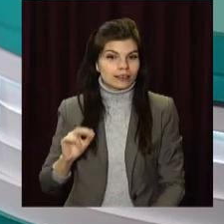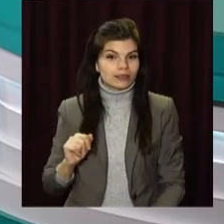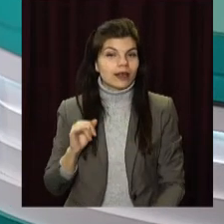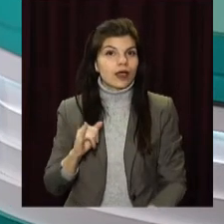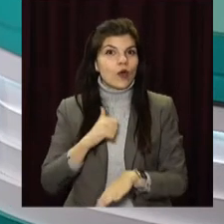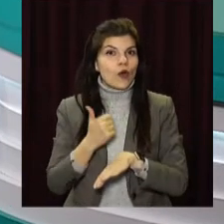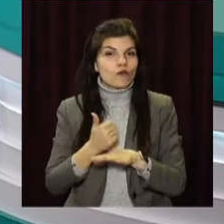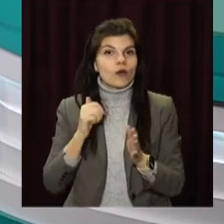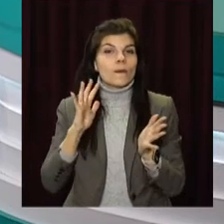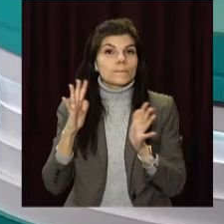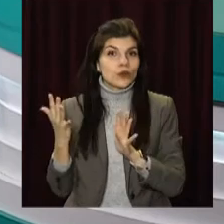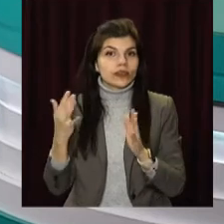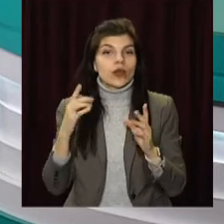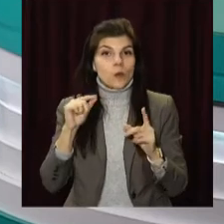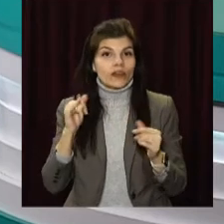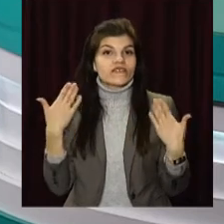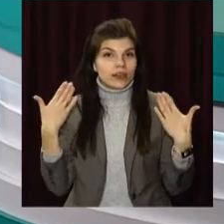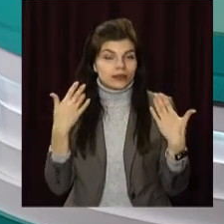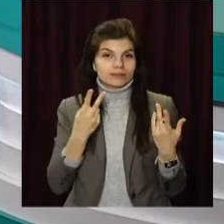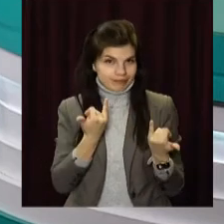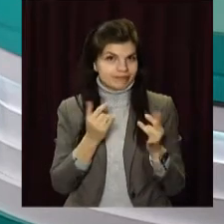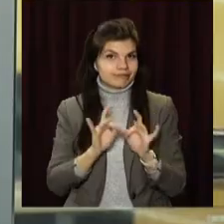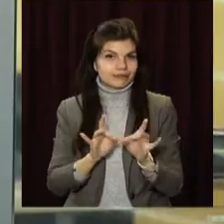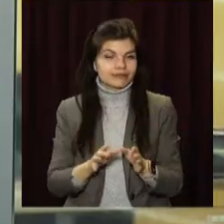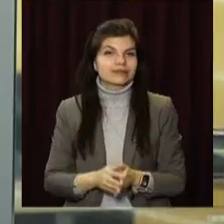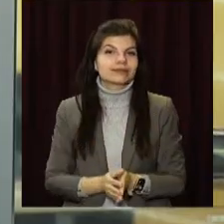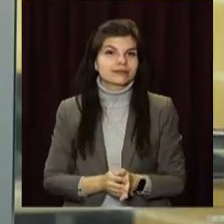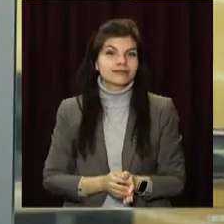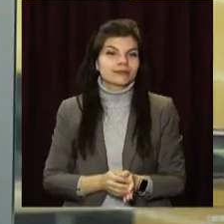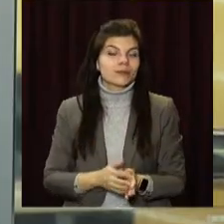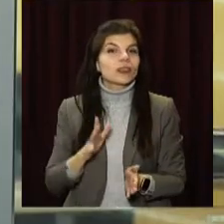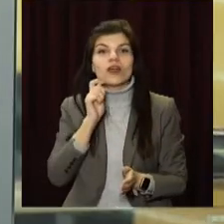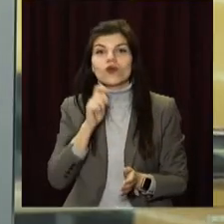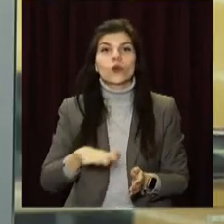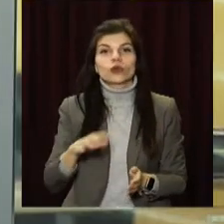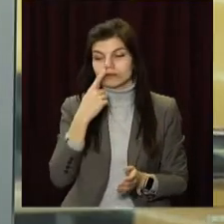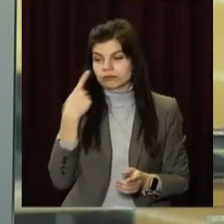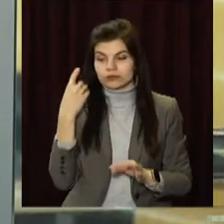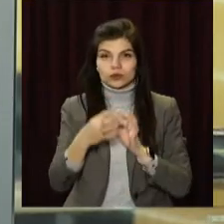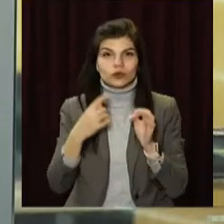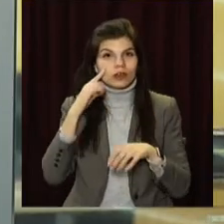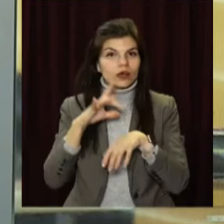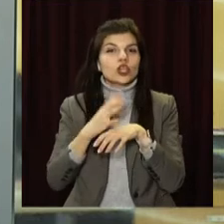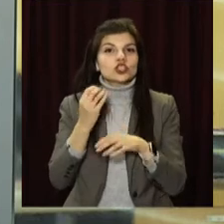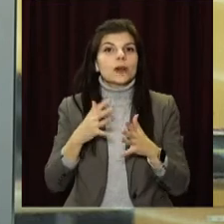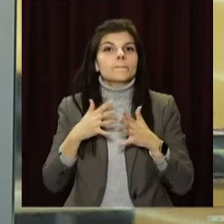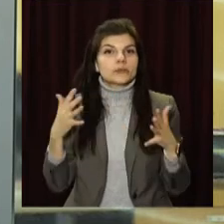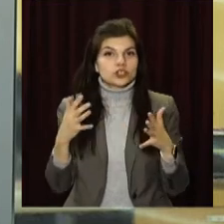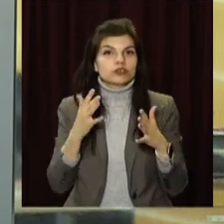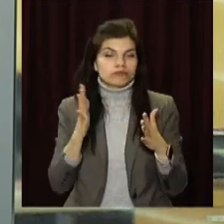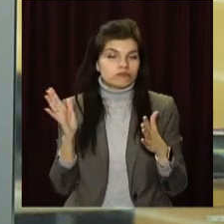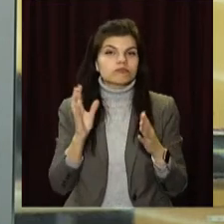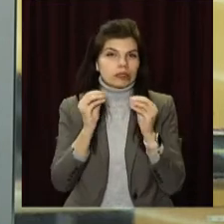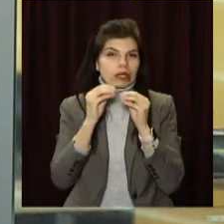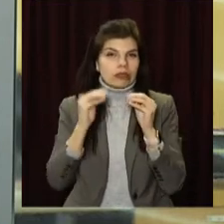про головні події понеділка та вихідних дивіться просто зараз. В Україні за минулу добу виявили ще більш ніж 10 тисяч